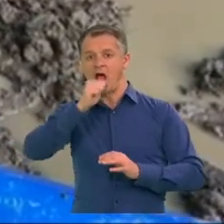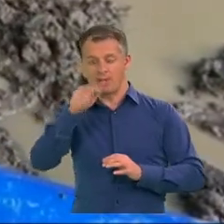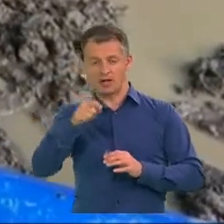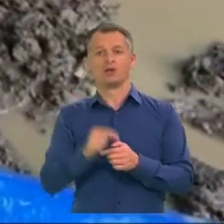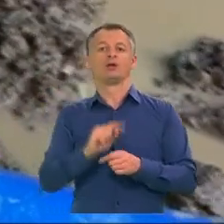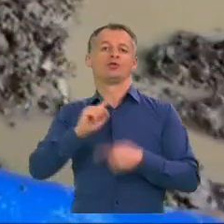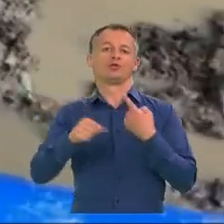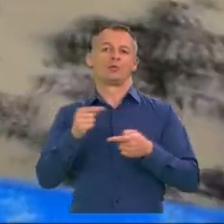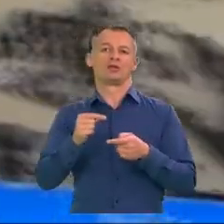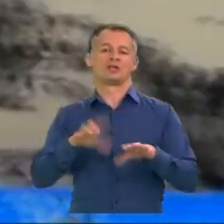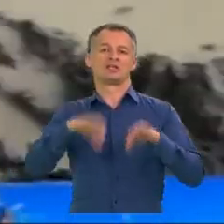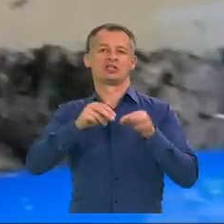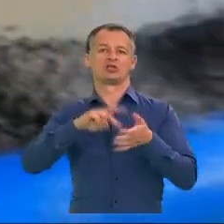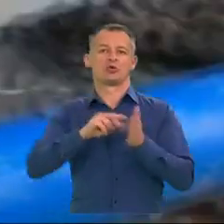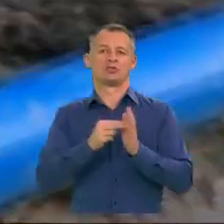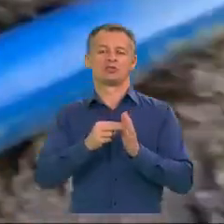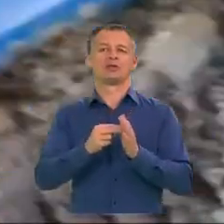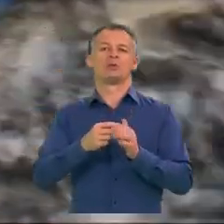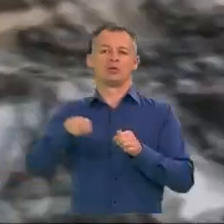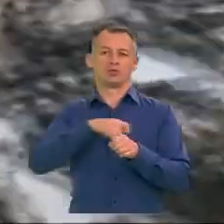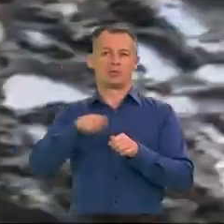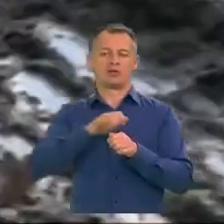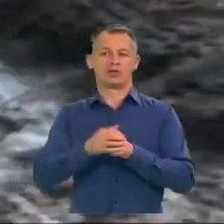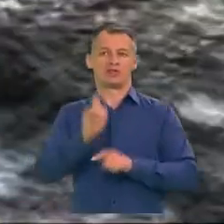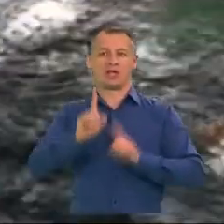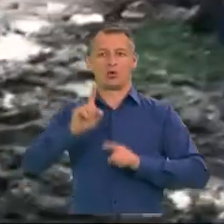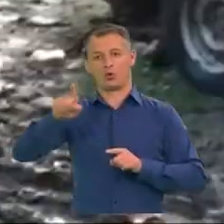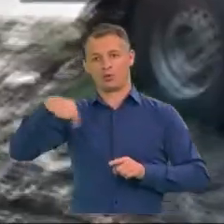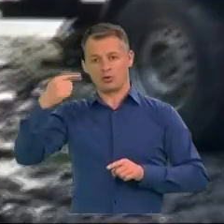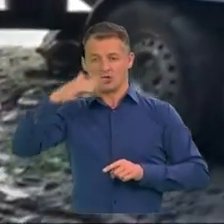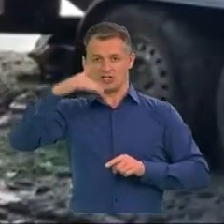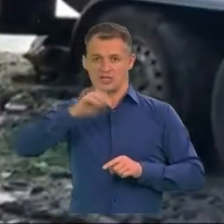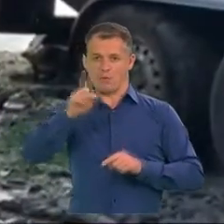ei să găsească o soluție de continuare. Dacă în zilele următoare nu va mai